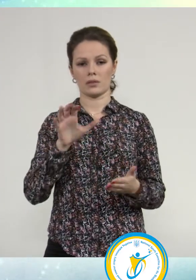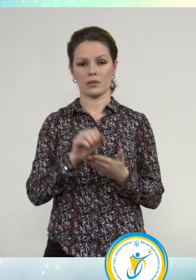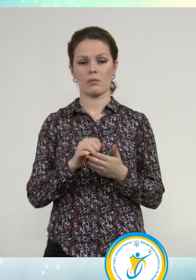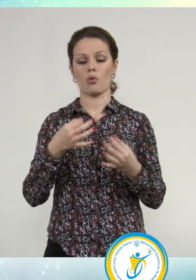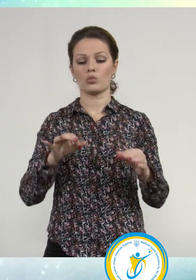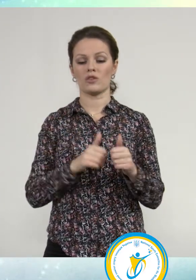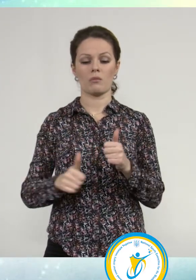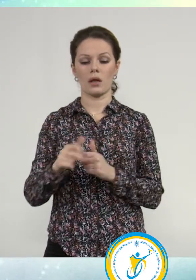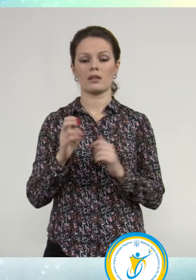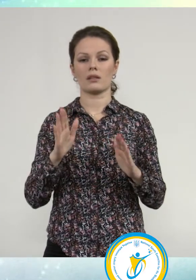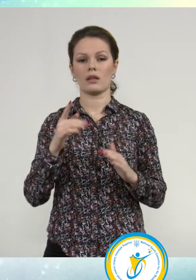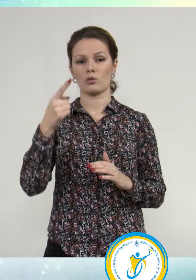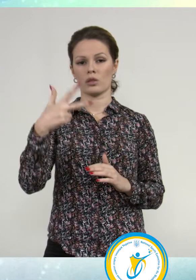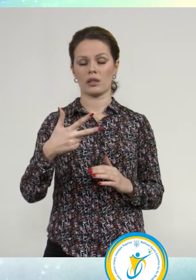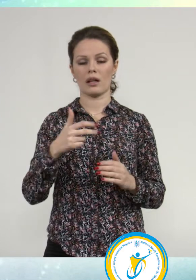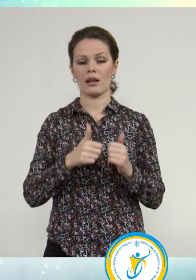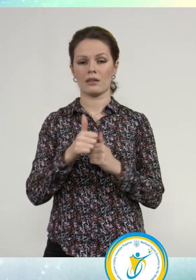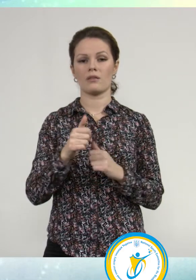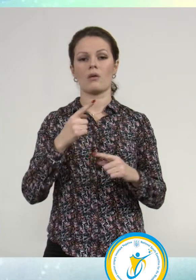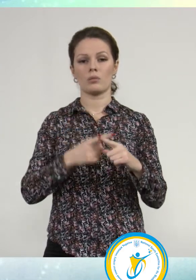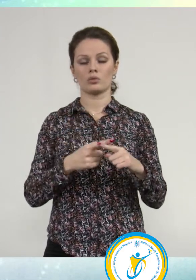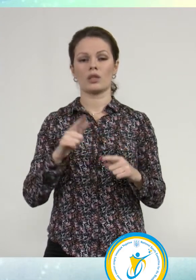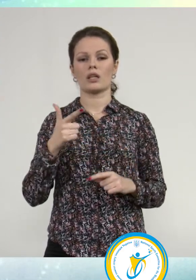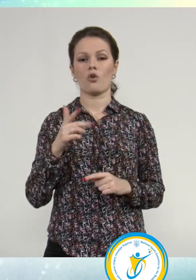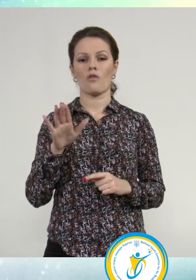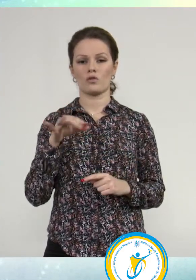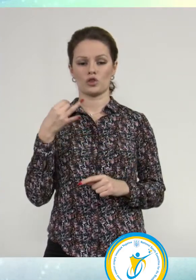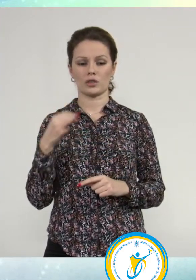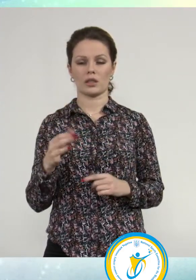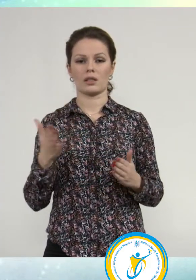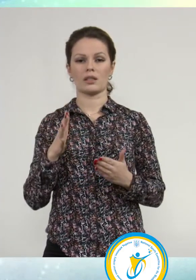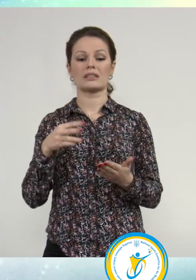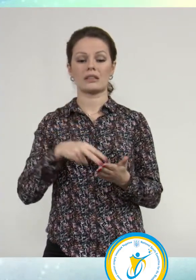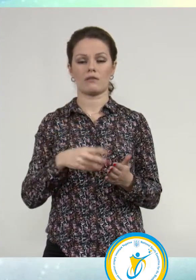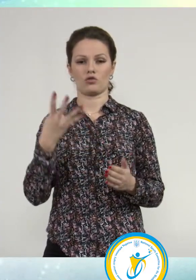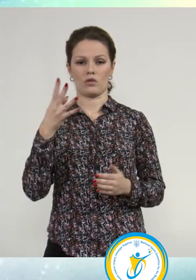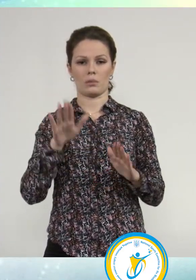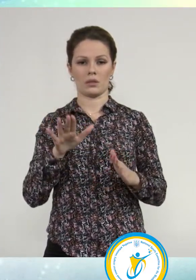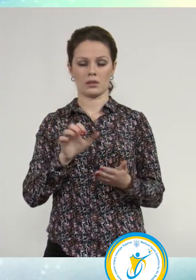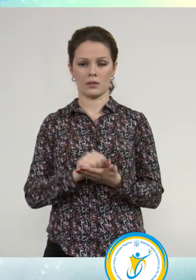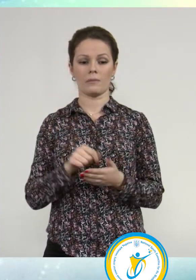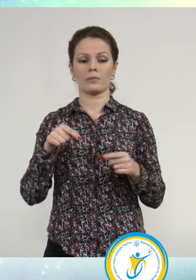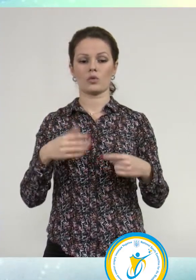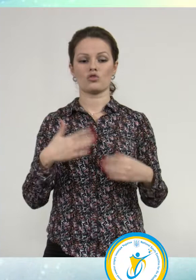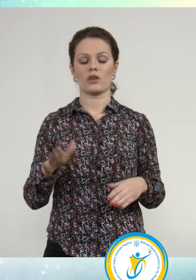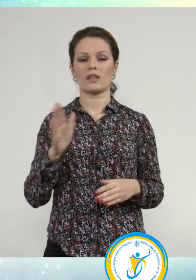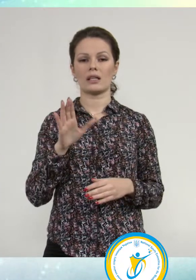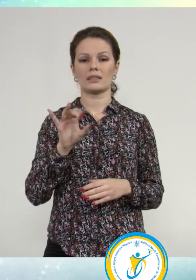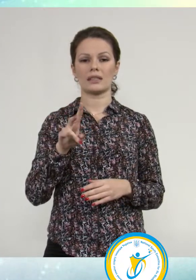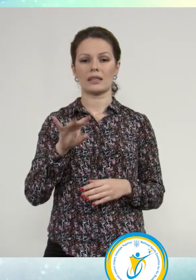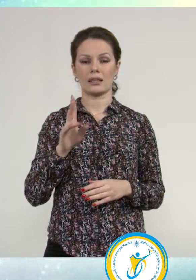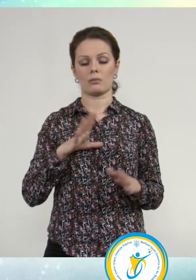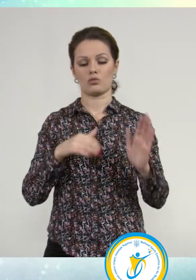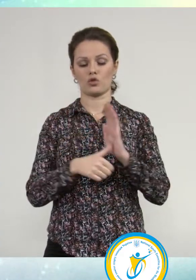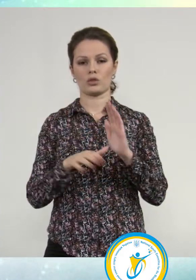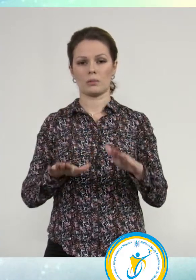не тільки трійку лідерів, а й партнера Григорія Вовчинського, котрий став 4-тим. Тут же Віталій Ситник був 6-тим, а